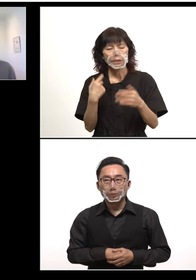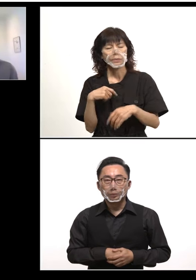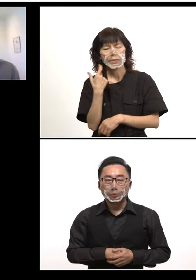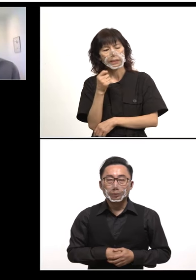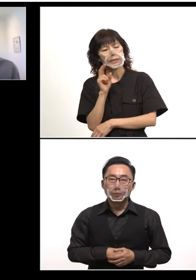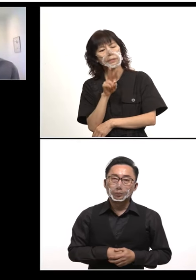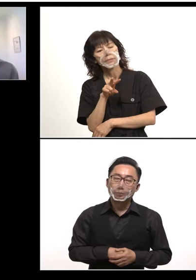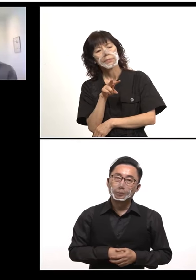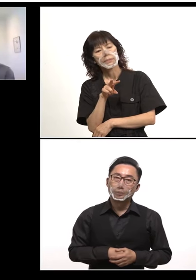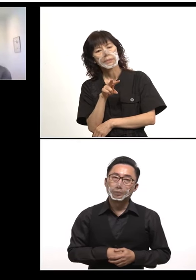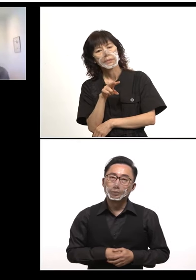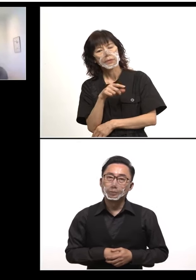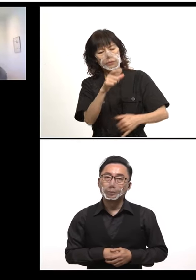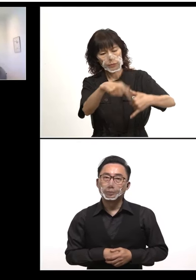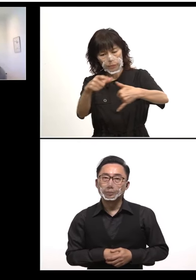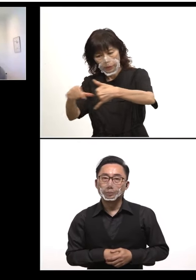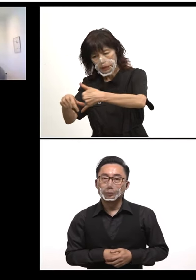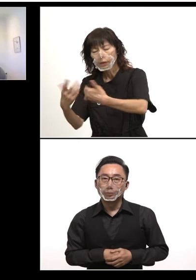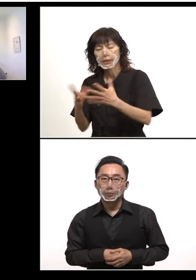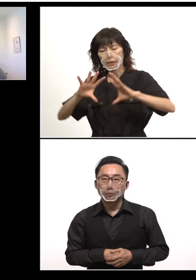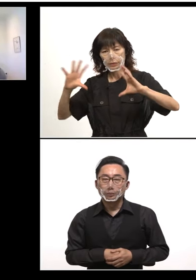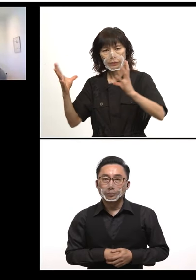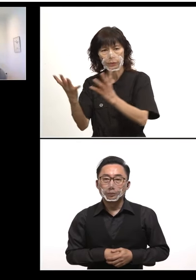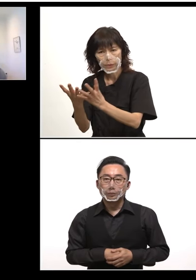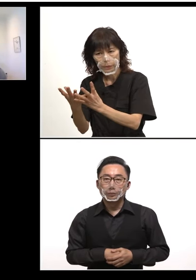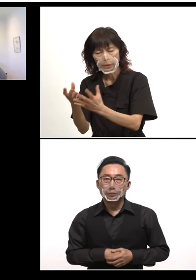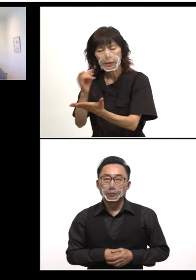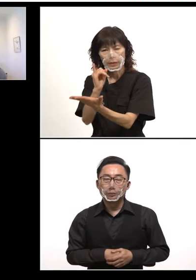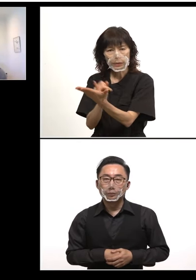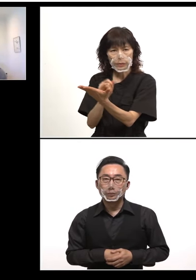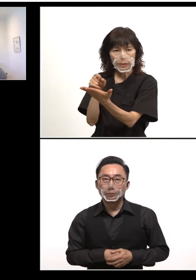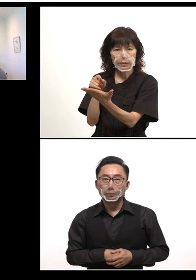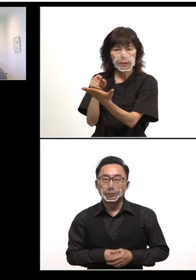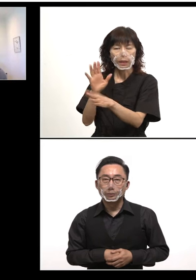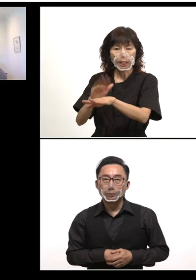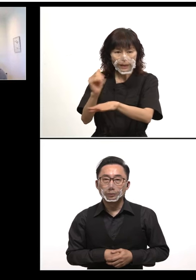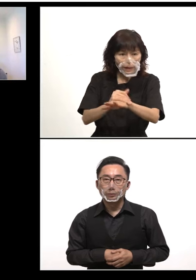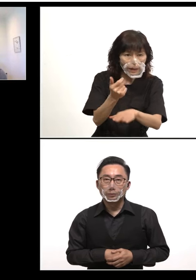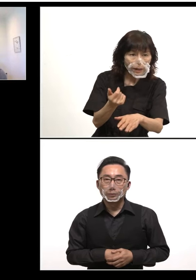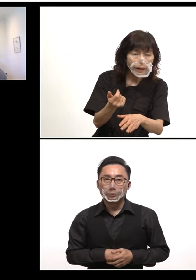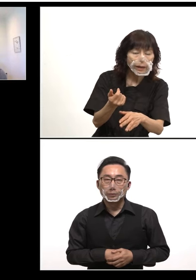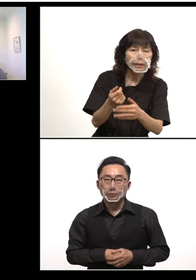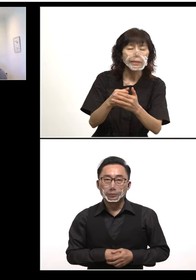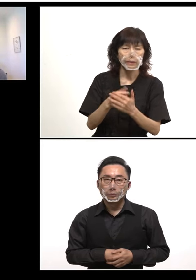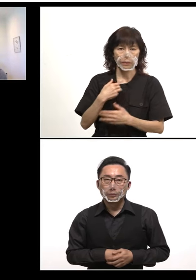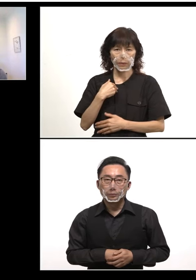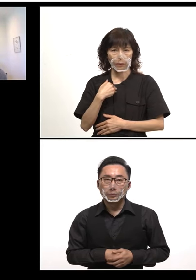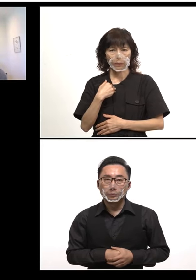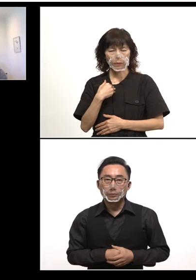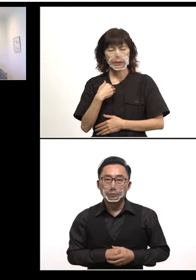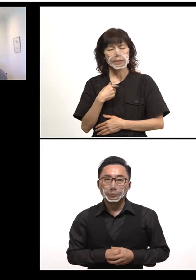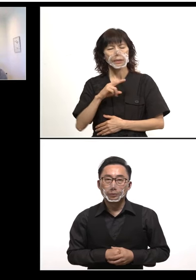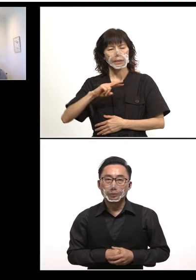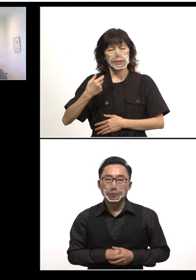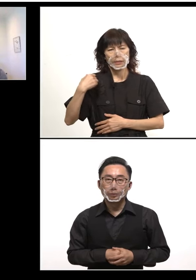緊individuals 或者 as 一個 group 佢哋有一啲藝術嘅一啲嘅天分，咁喺我哋嘅立場就係我